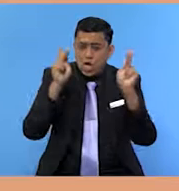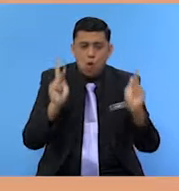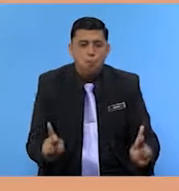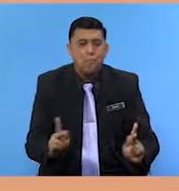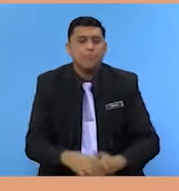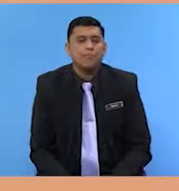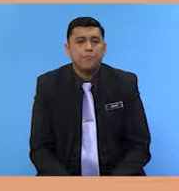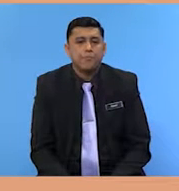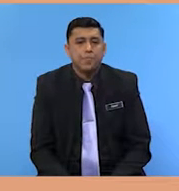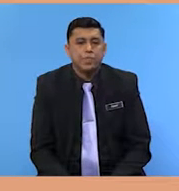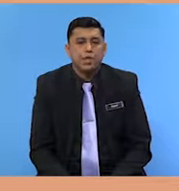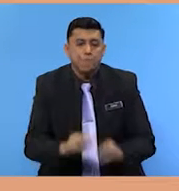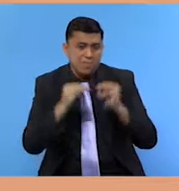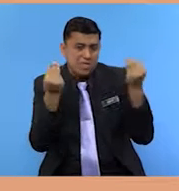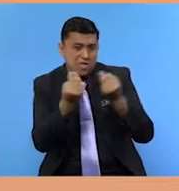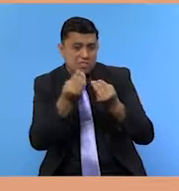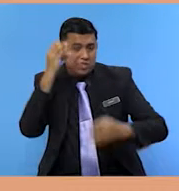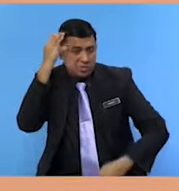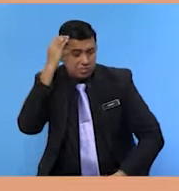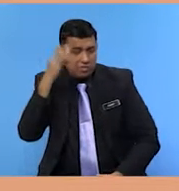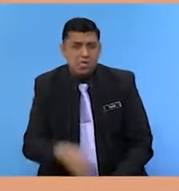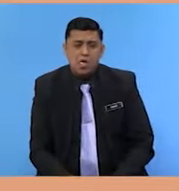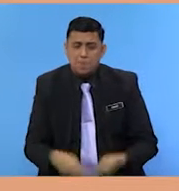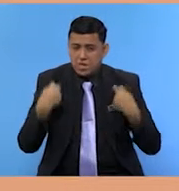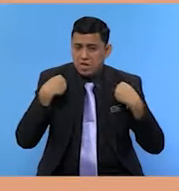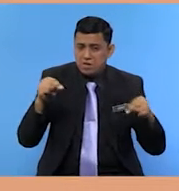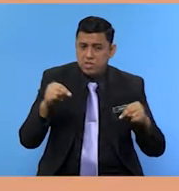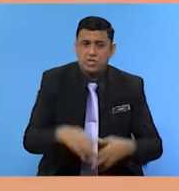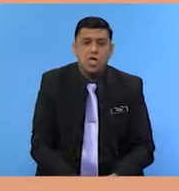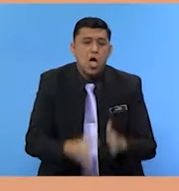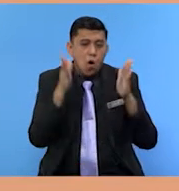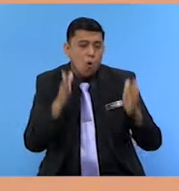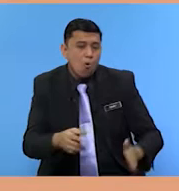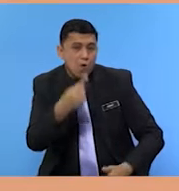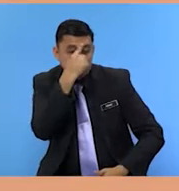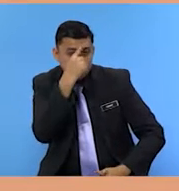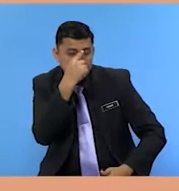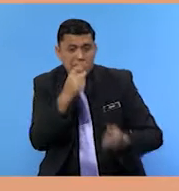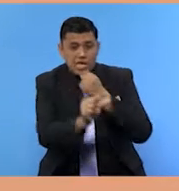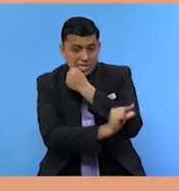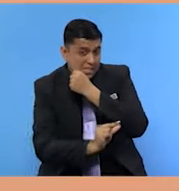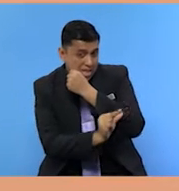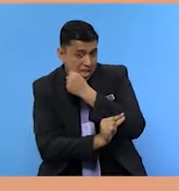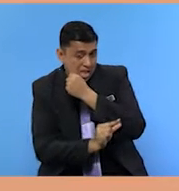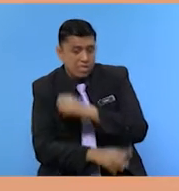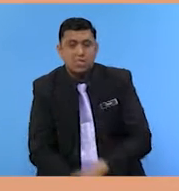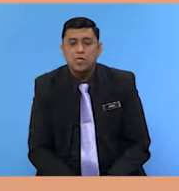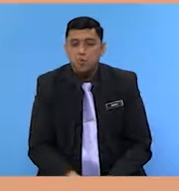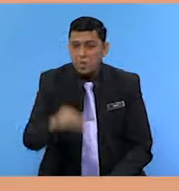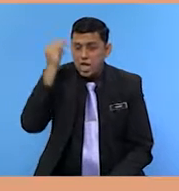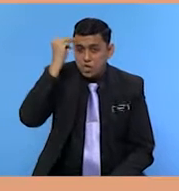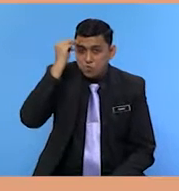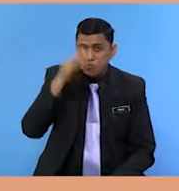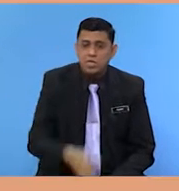boleh lihat masyarakat Cina majoritinya adalah peniaga, manakala orang India adalah penduri getah dan sebahagian besar